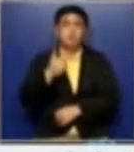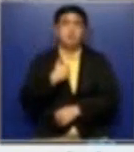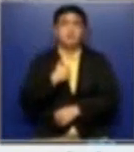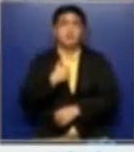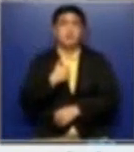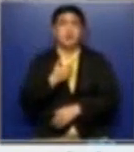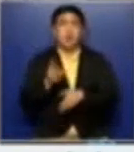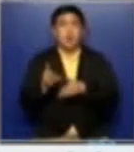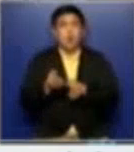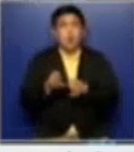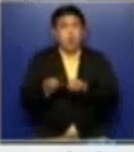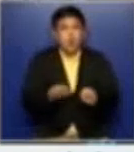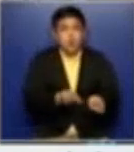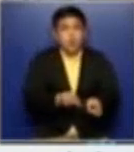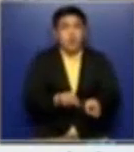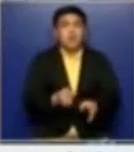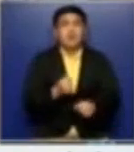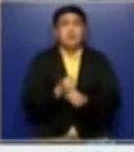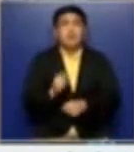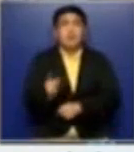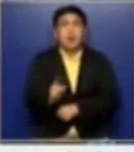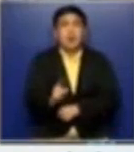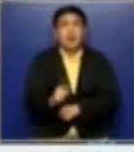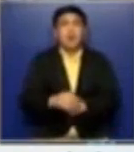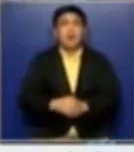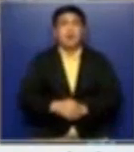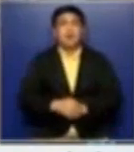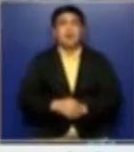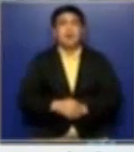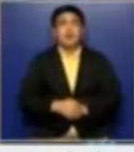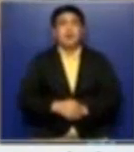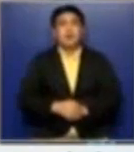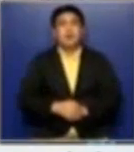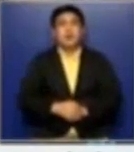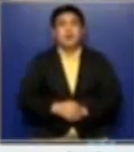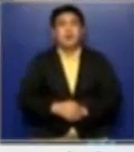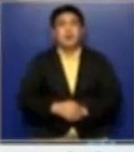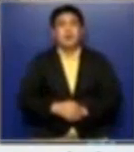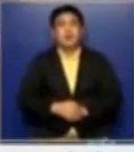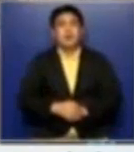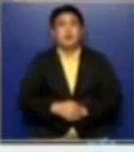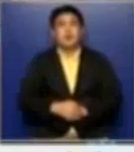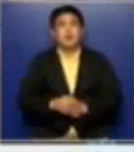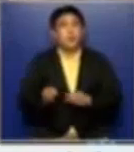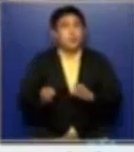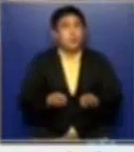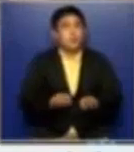ไปนี้ครับในมุมมองของพวกกับผมนะครับท่านประธานที่เคารพครับถ้าเมื่อมันเป็นมาอย่างนี้แล้ว